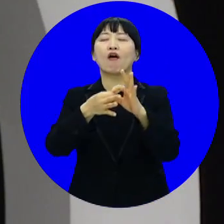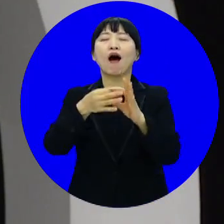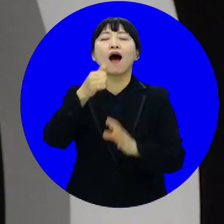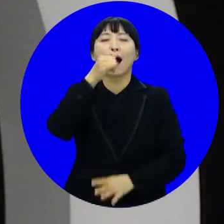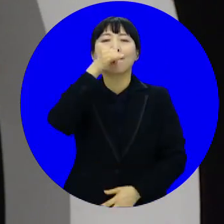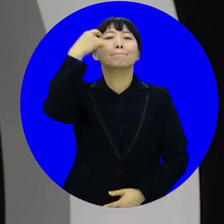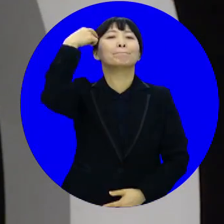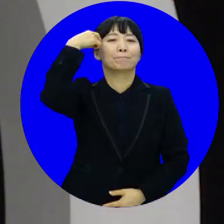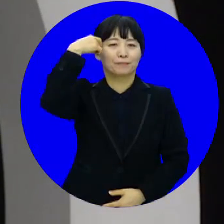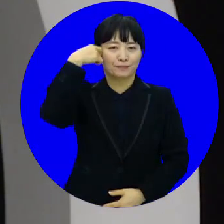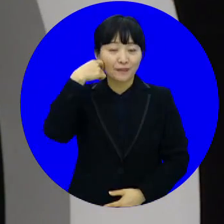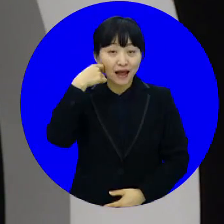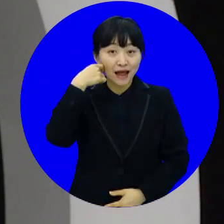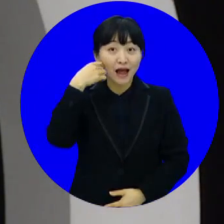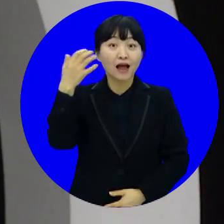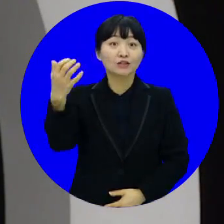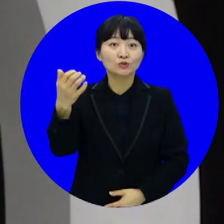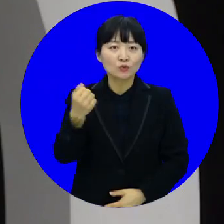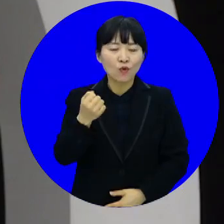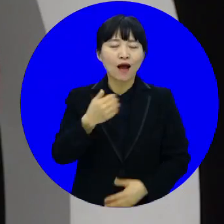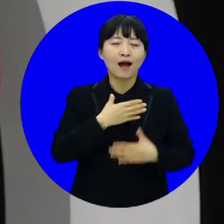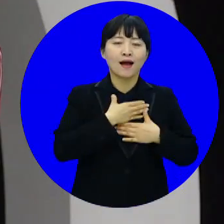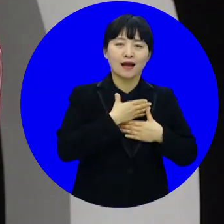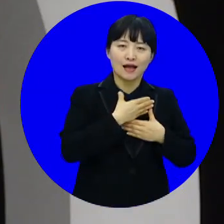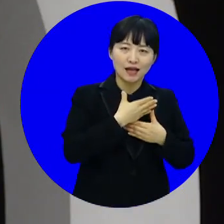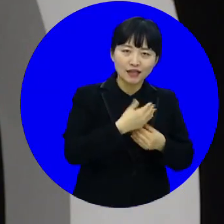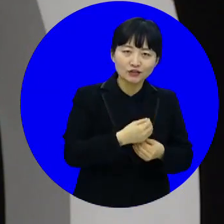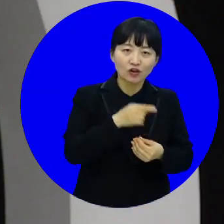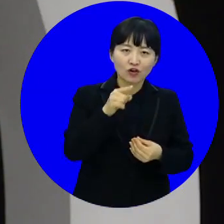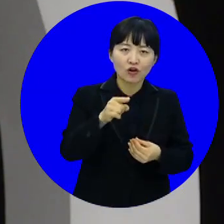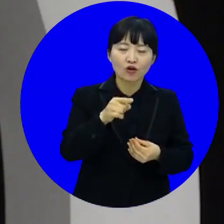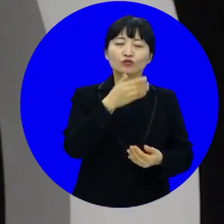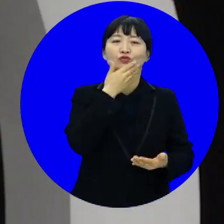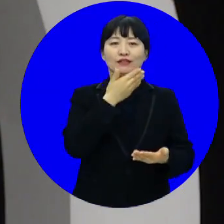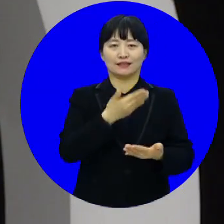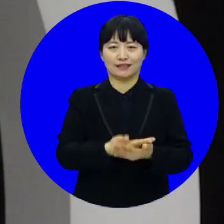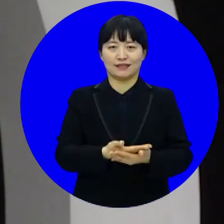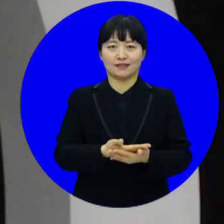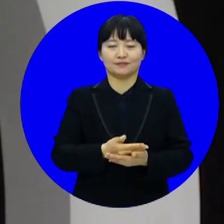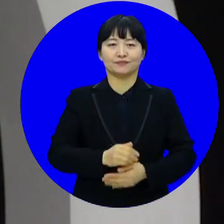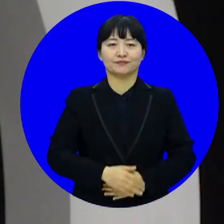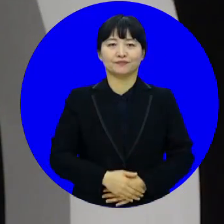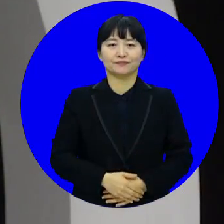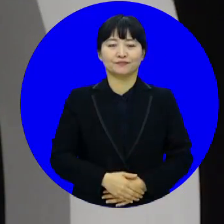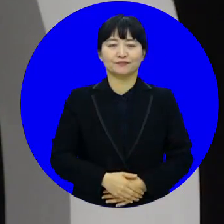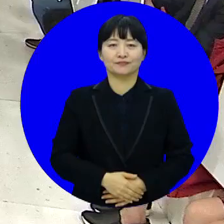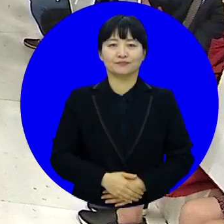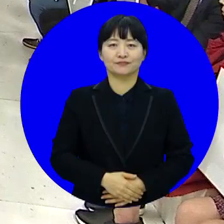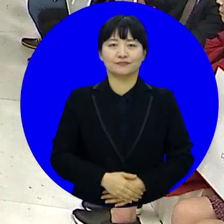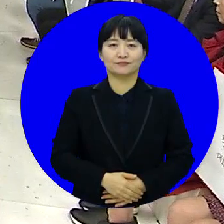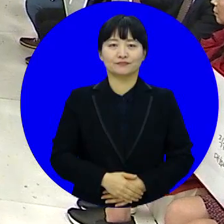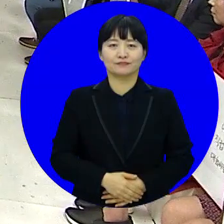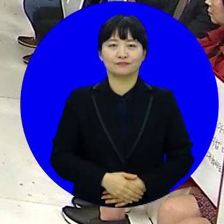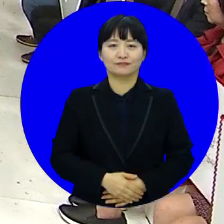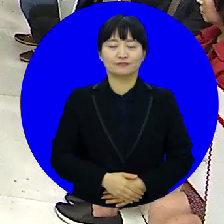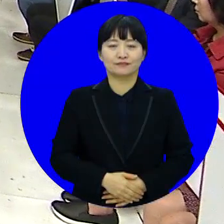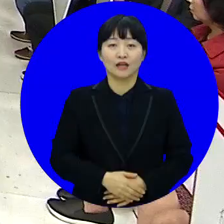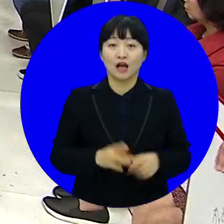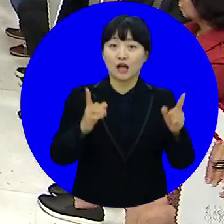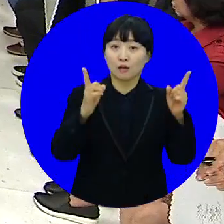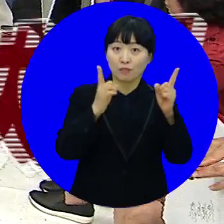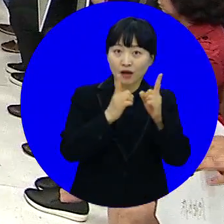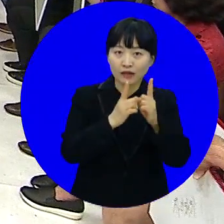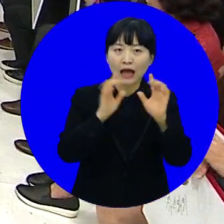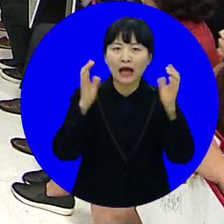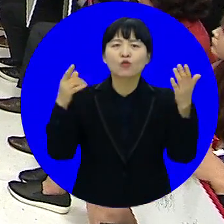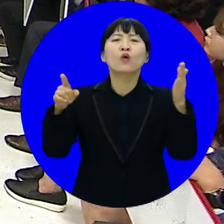모두에게 연결되어 있구나라는 느낌을 갖게 되어서 안도감 그리고 안정감을 갖게 되더라고요. 면접 교섭은